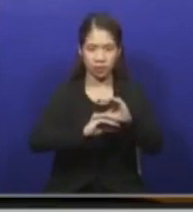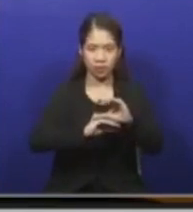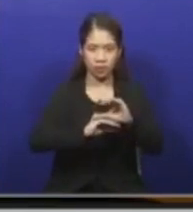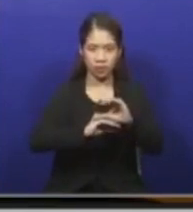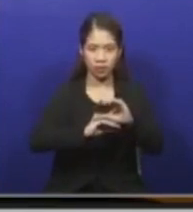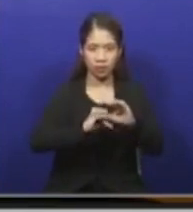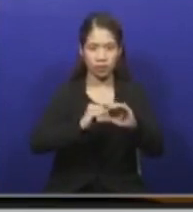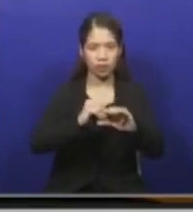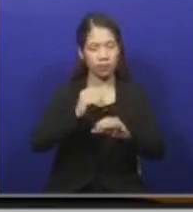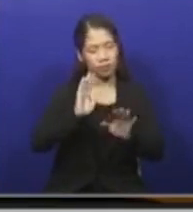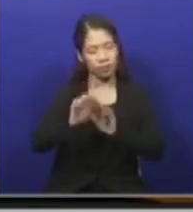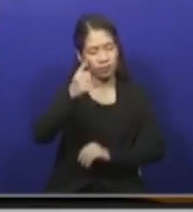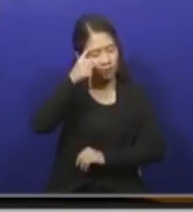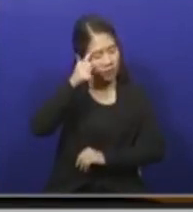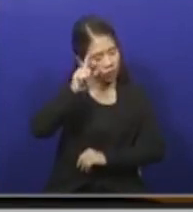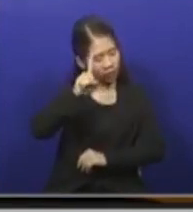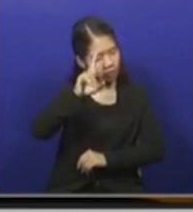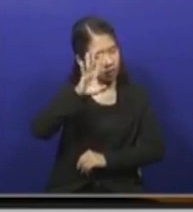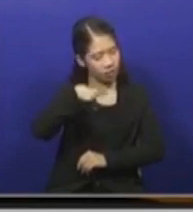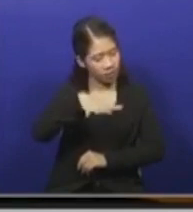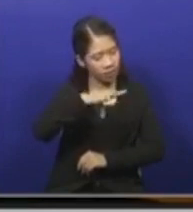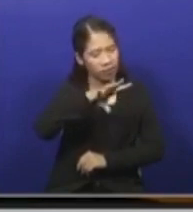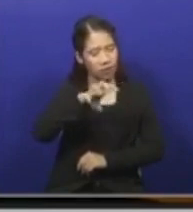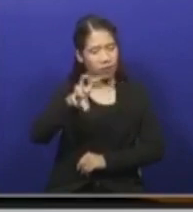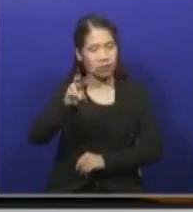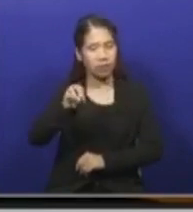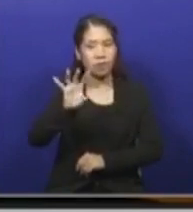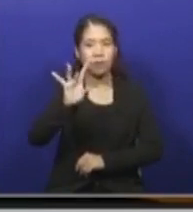น้อยๆวันละ 4,478 โครงการ